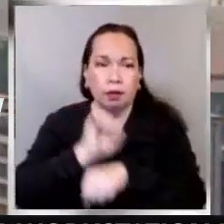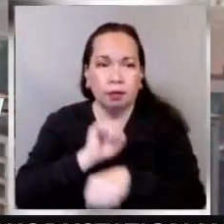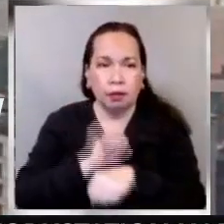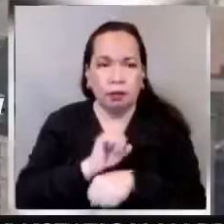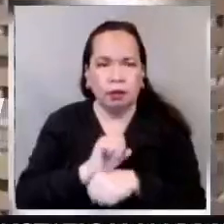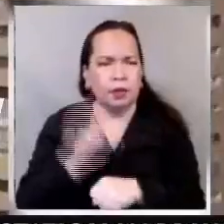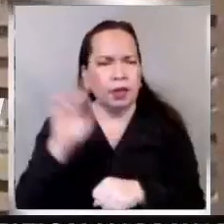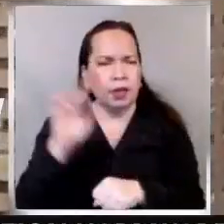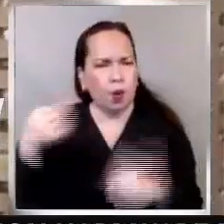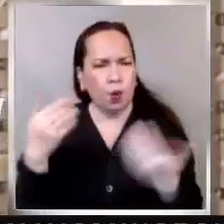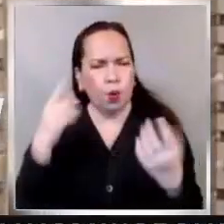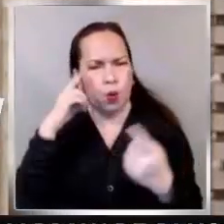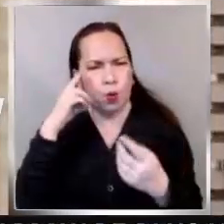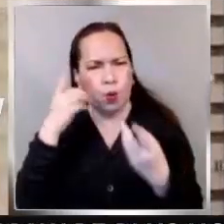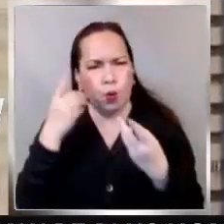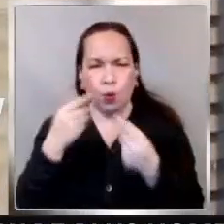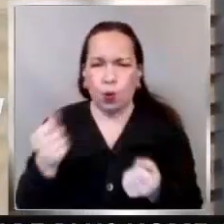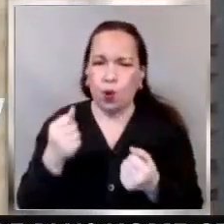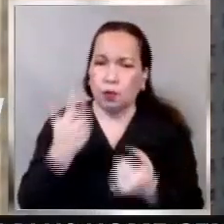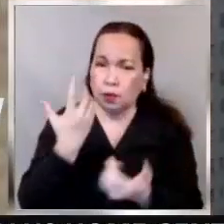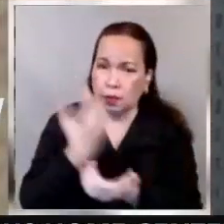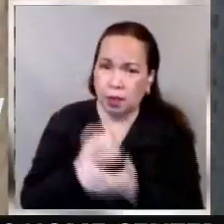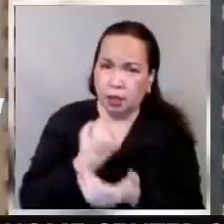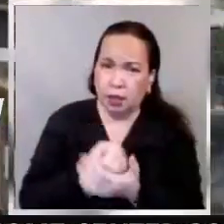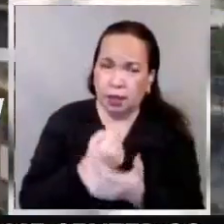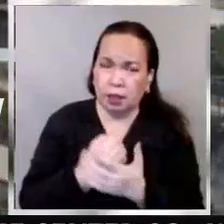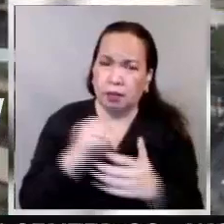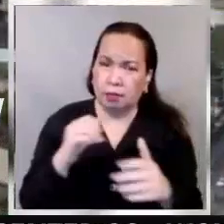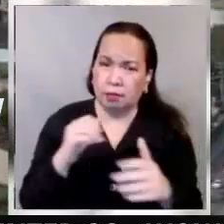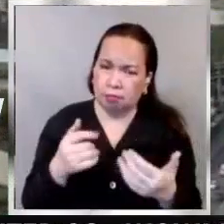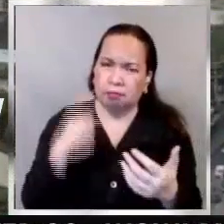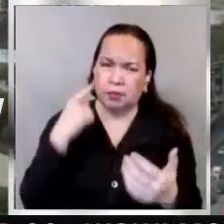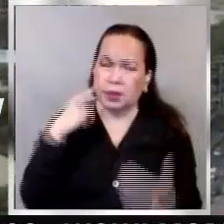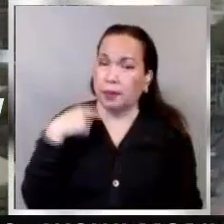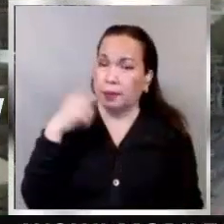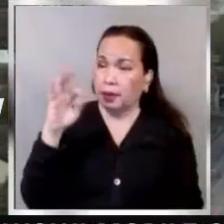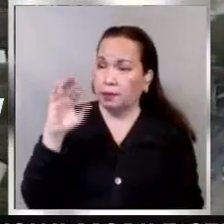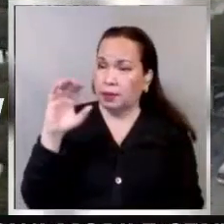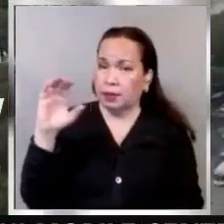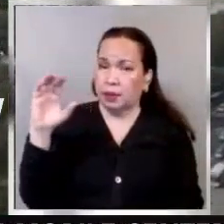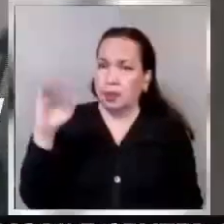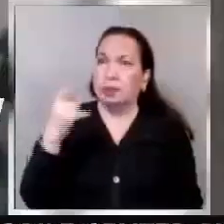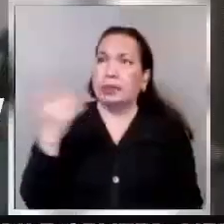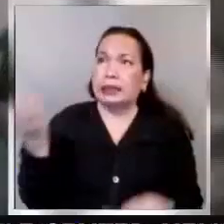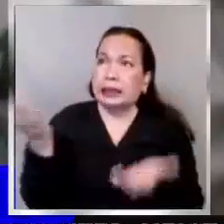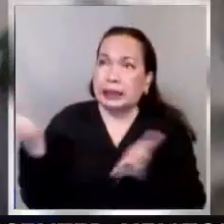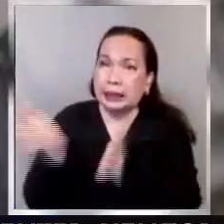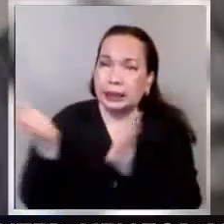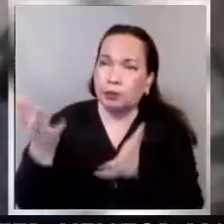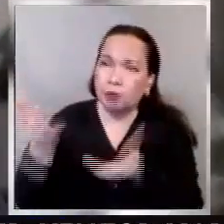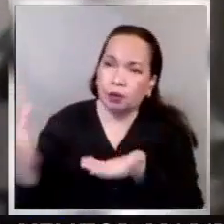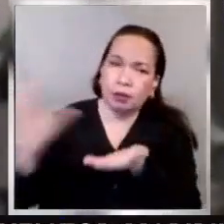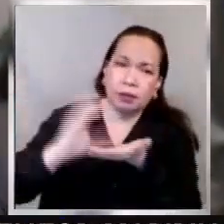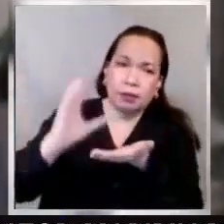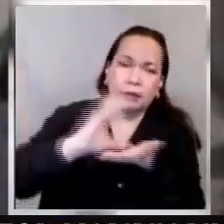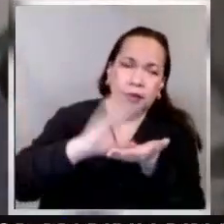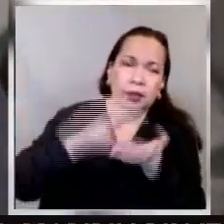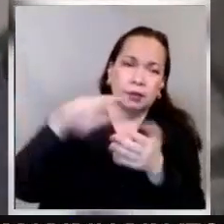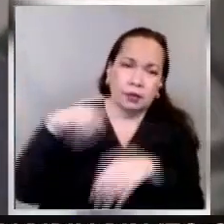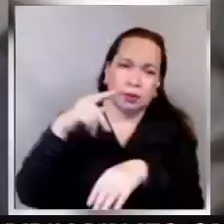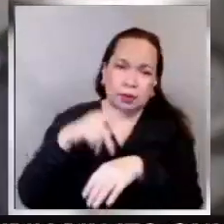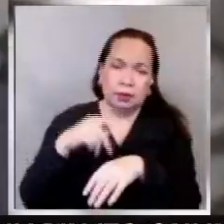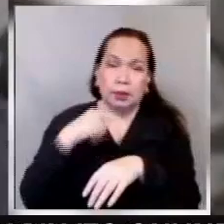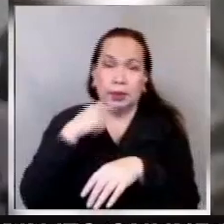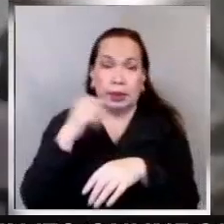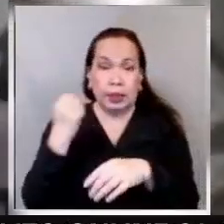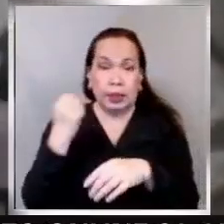ng FFCCCII, ay manghikayat ng mas maraming mamumuhunan sa bansa. Pag maraming opportunity for